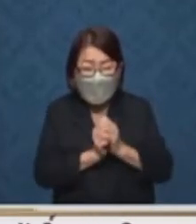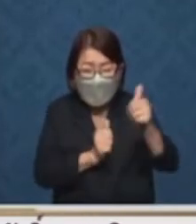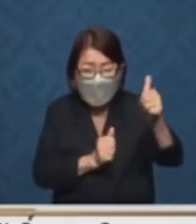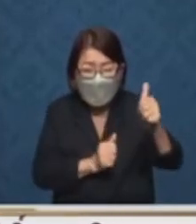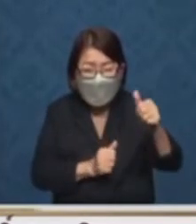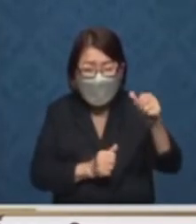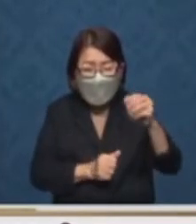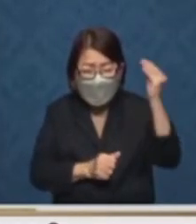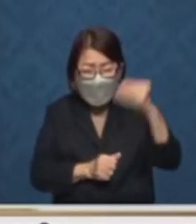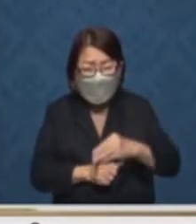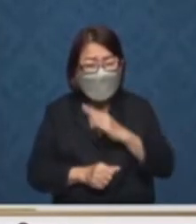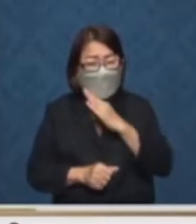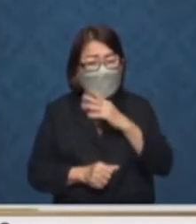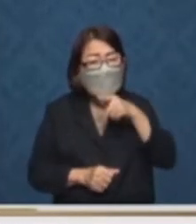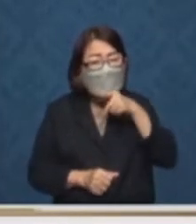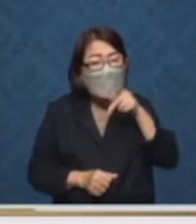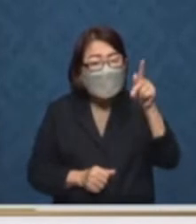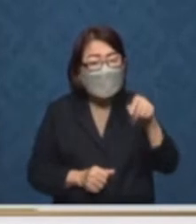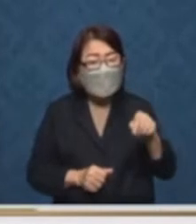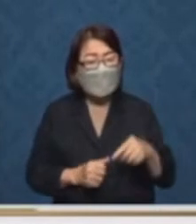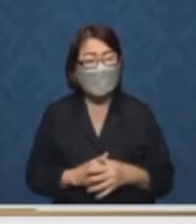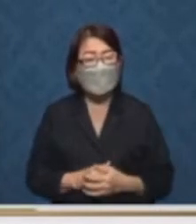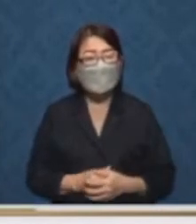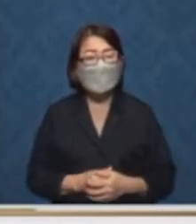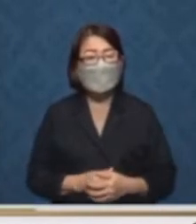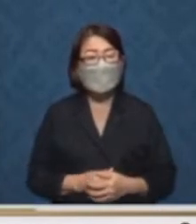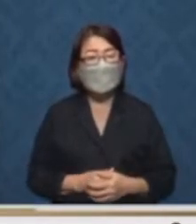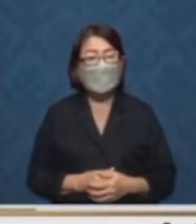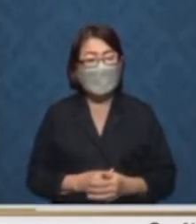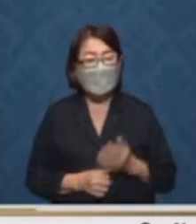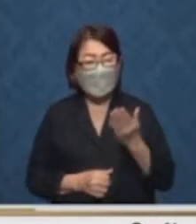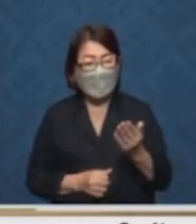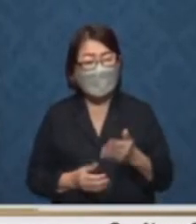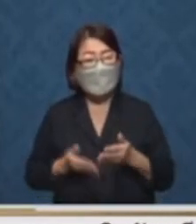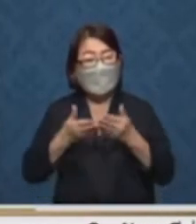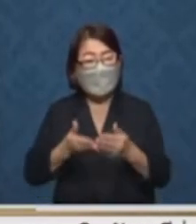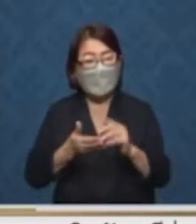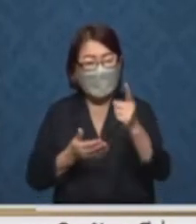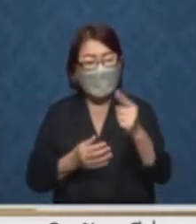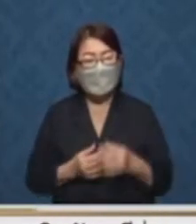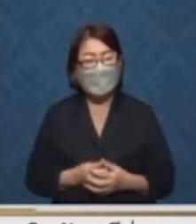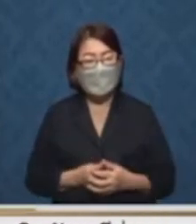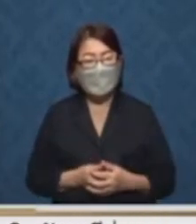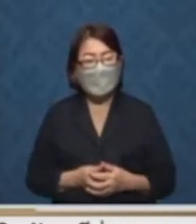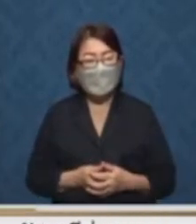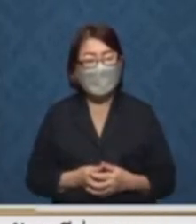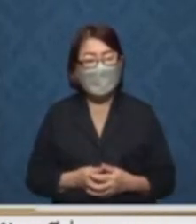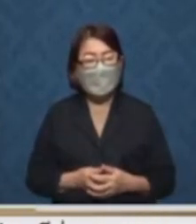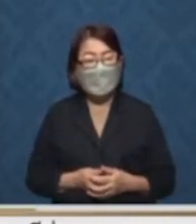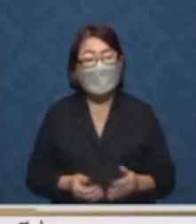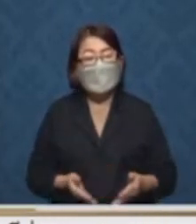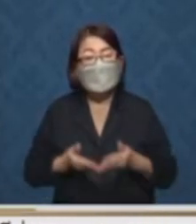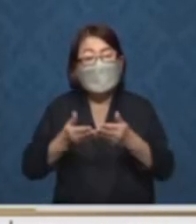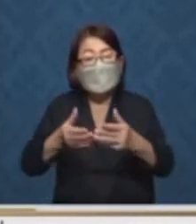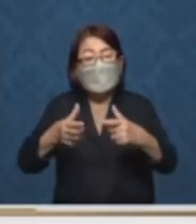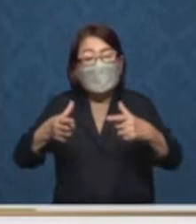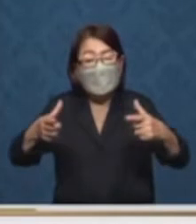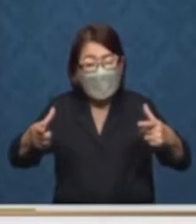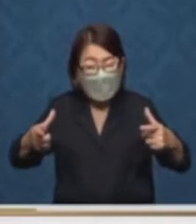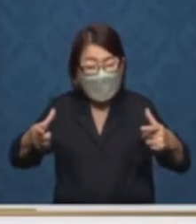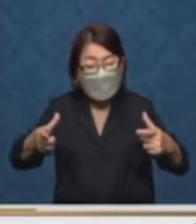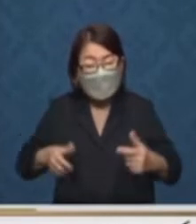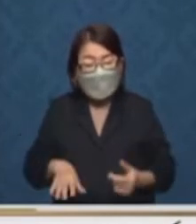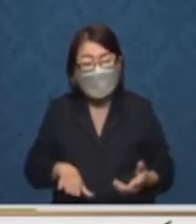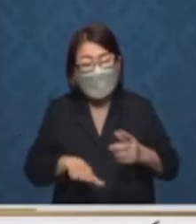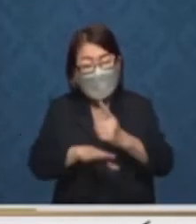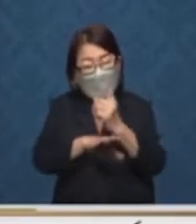ถัดไปครับท่านประธานครับมันยังมีเรืออีกลำหนึ่งที่ผมบอกครับก็คือเรือยกพลขึ้นบกเนี่ย